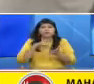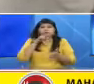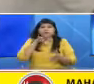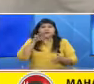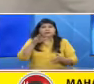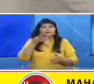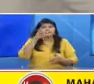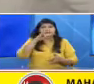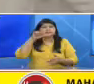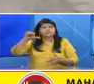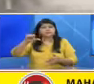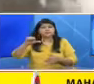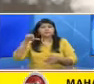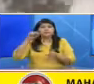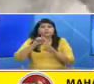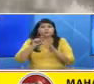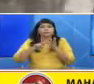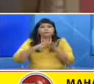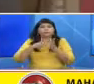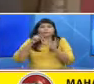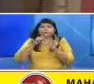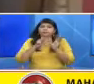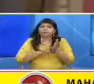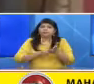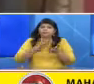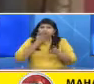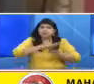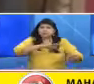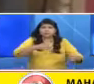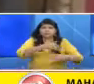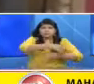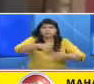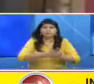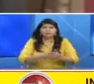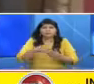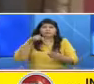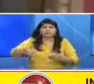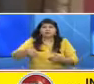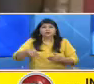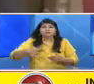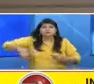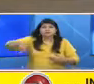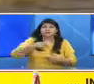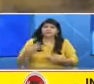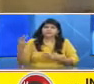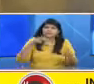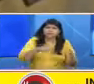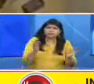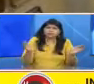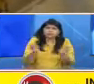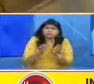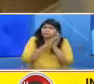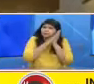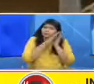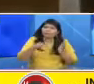1869 पोरबंदर समुद्र के तट पर, जिसे आज हम कीर्ति मंदिर कहते हैं, उस छोटे से